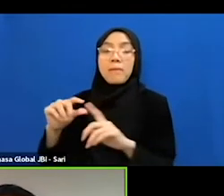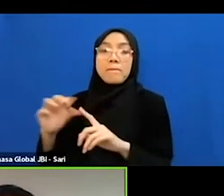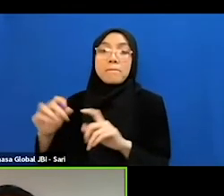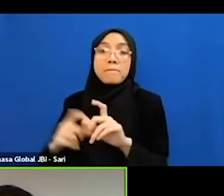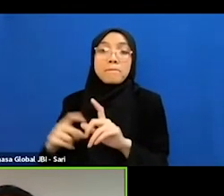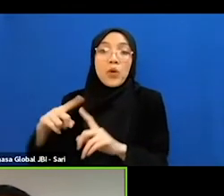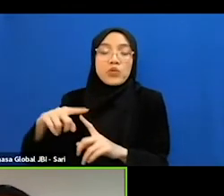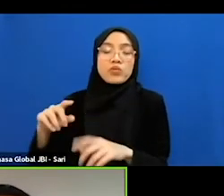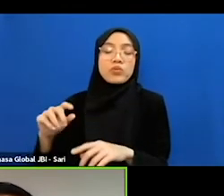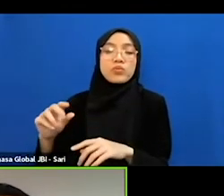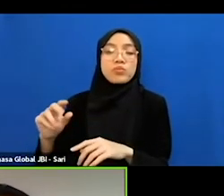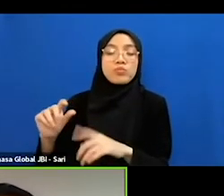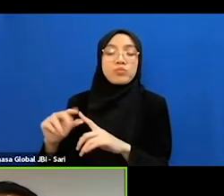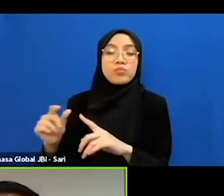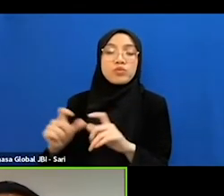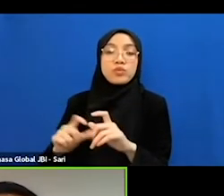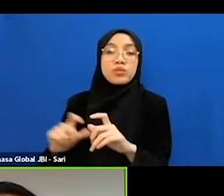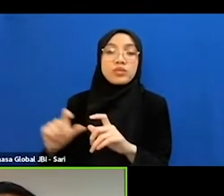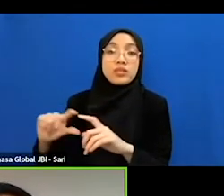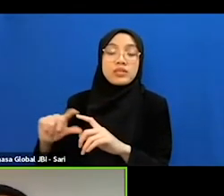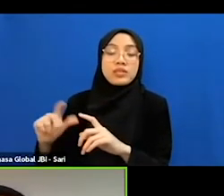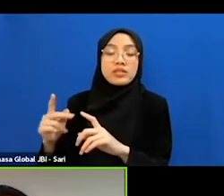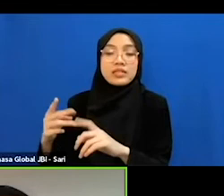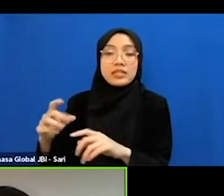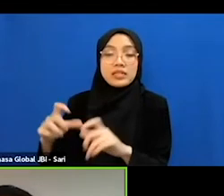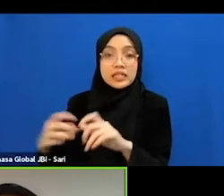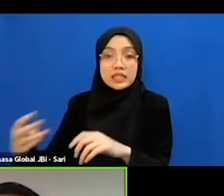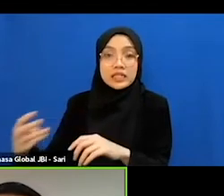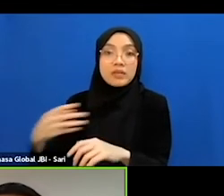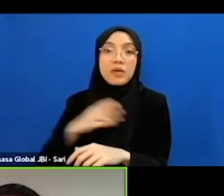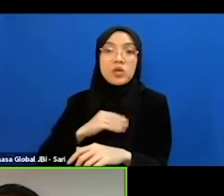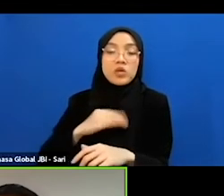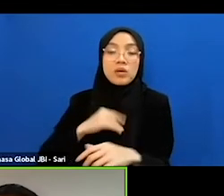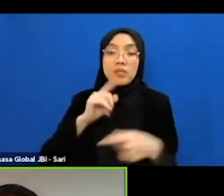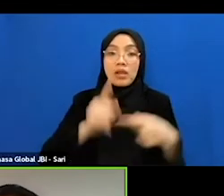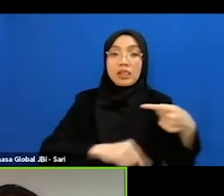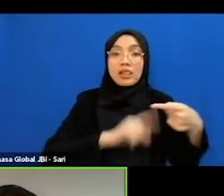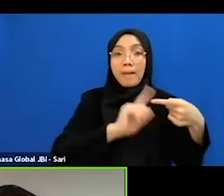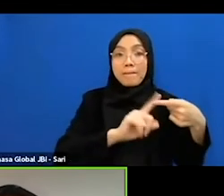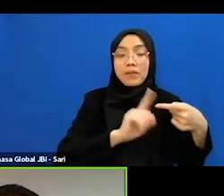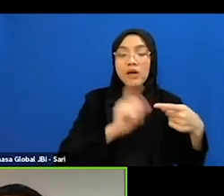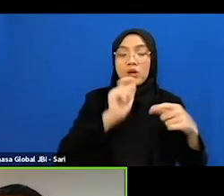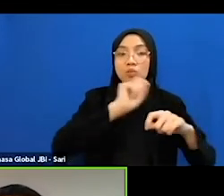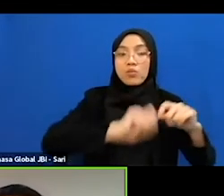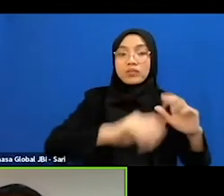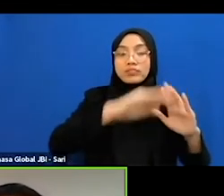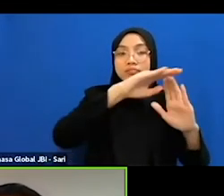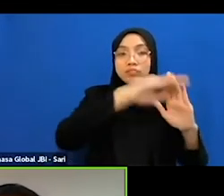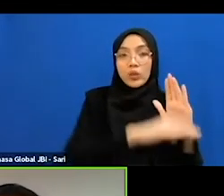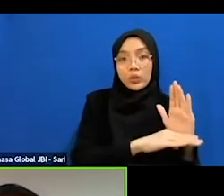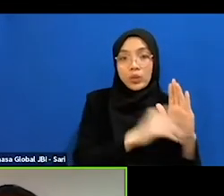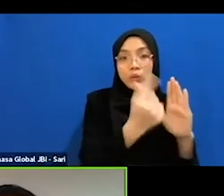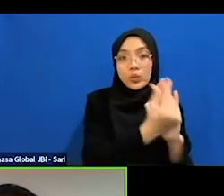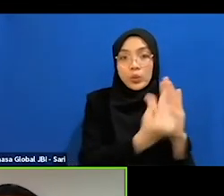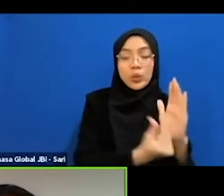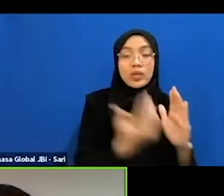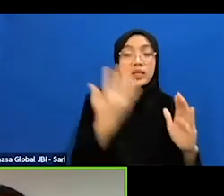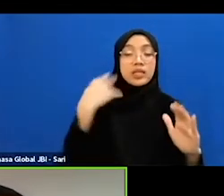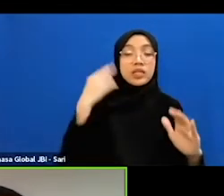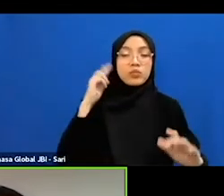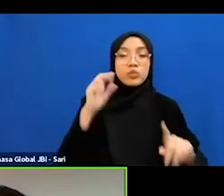yang bisa dilakukan satu ya tentu dengan membuat peraturan perundang-undangan tadi oleh ibu Diah sudah